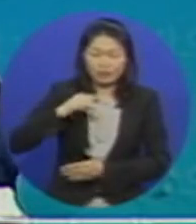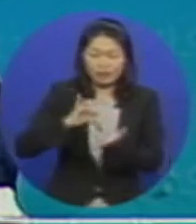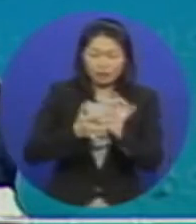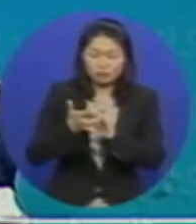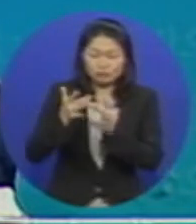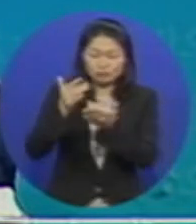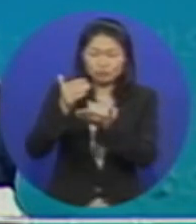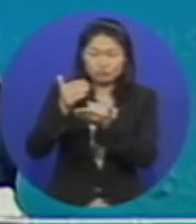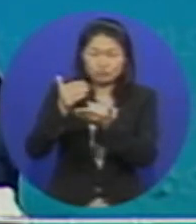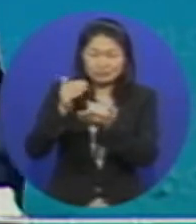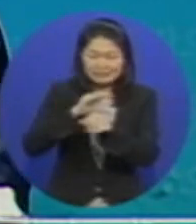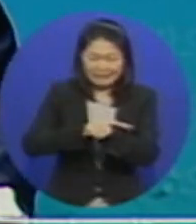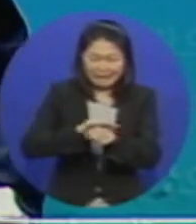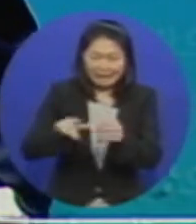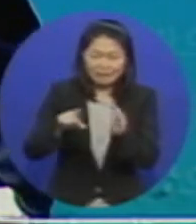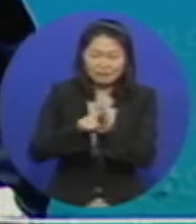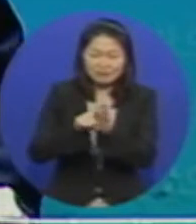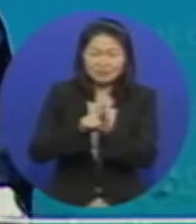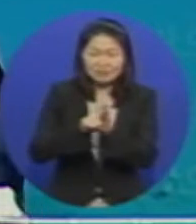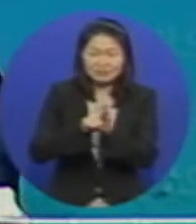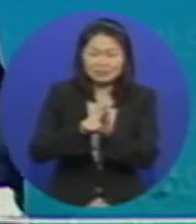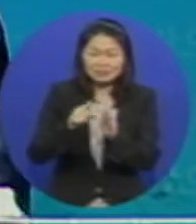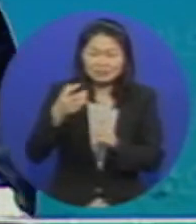논농사를 찍는데